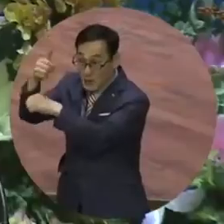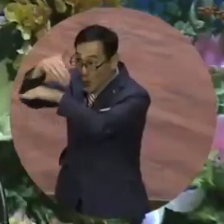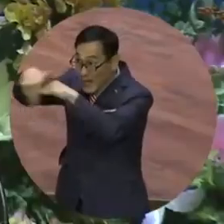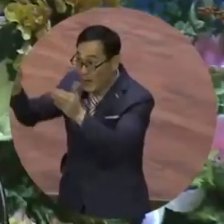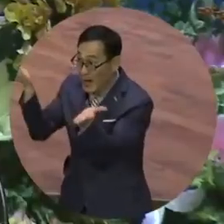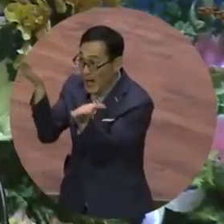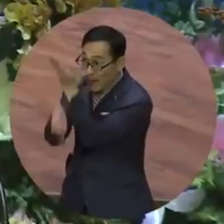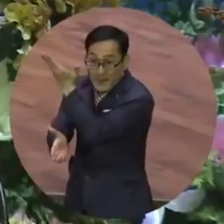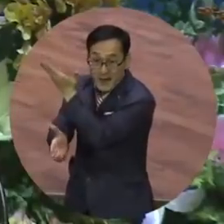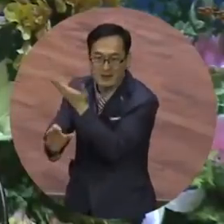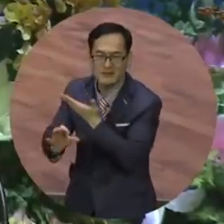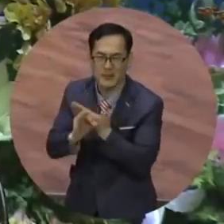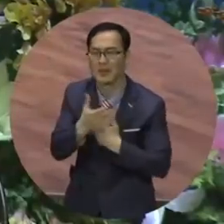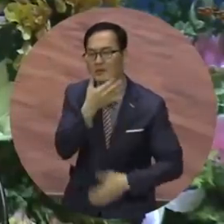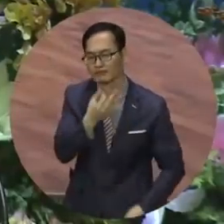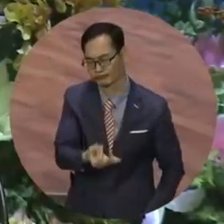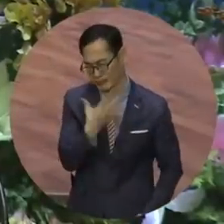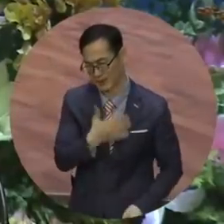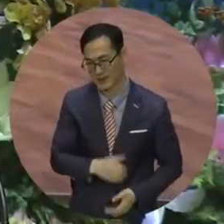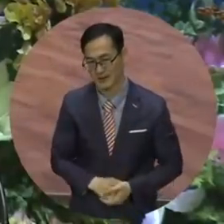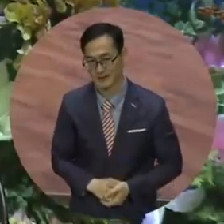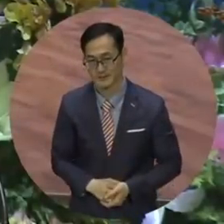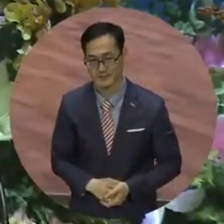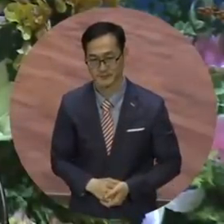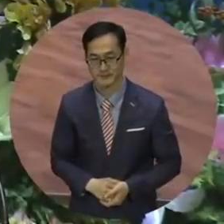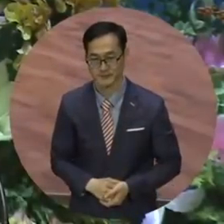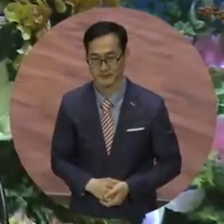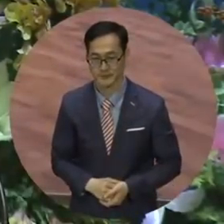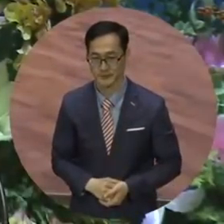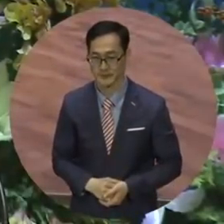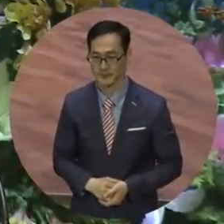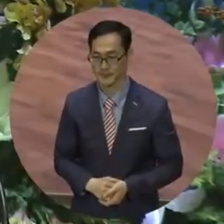빗나갔어요. 빗나가면 행복하지 않니?